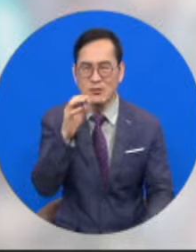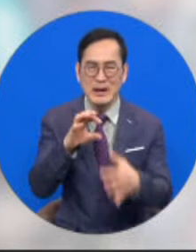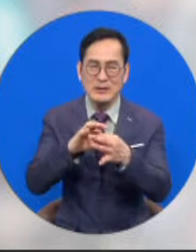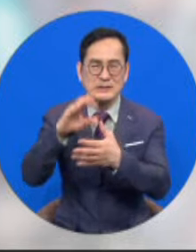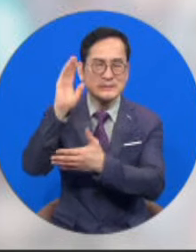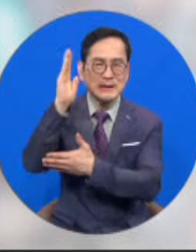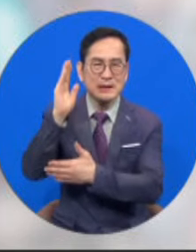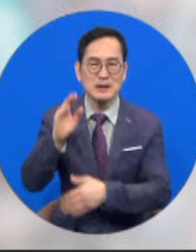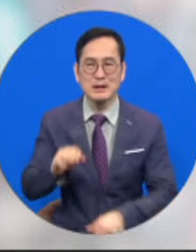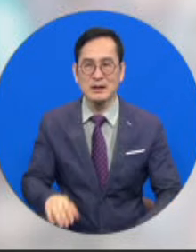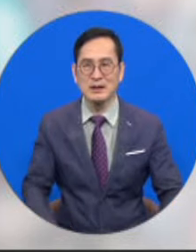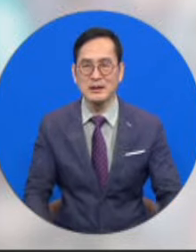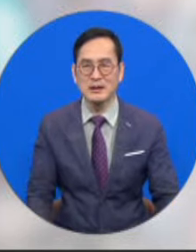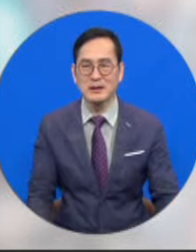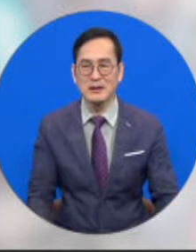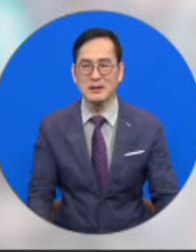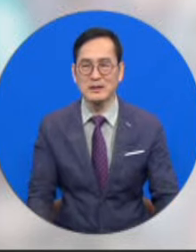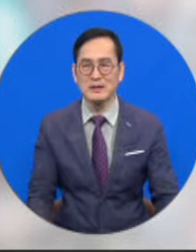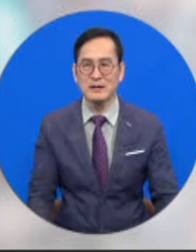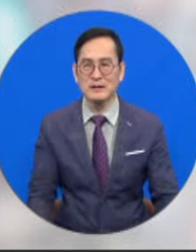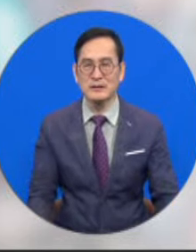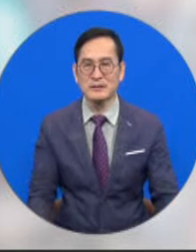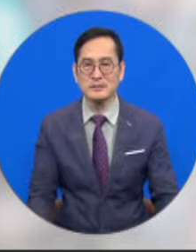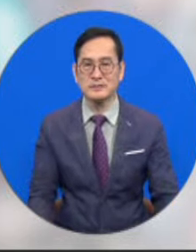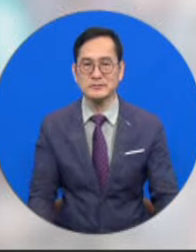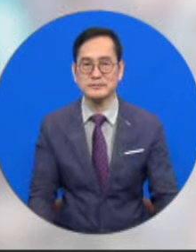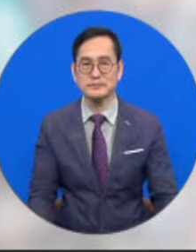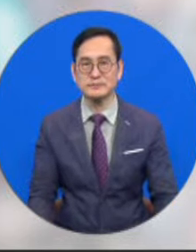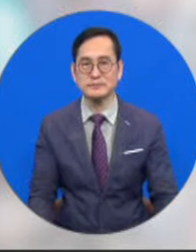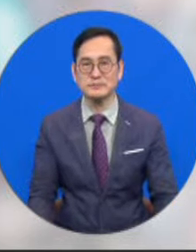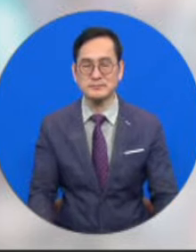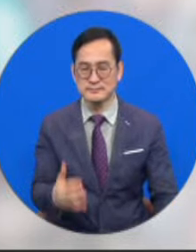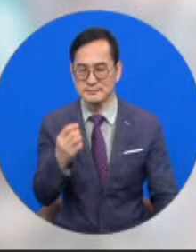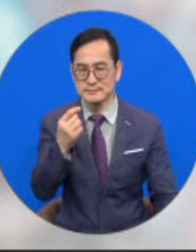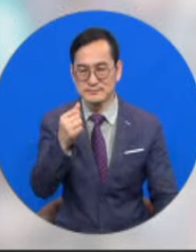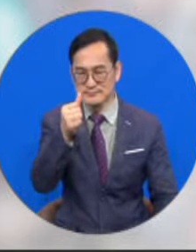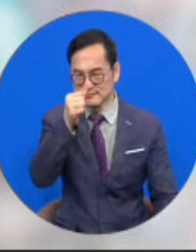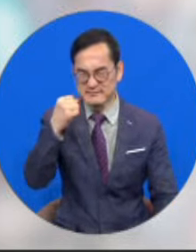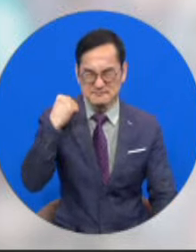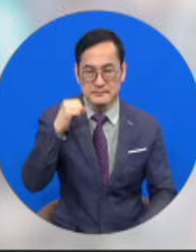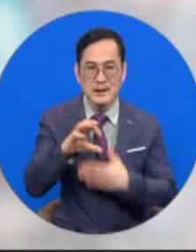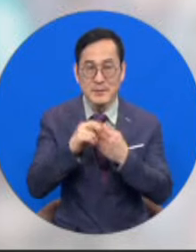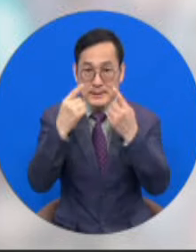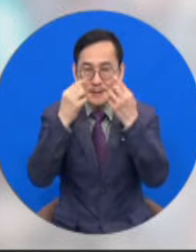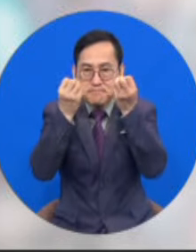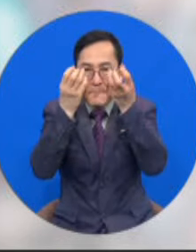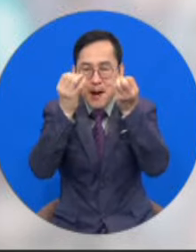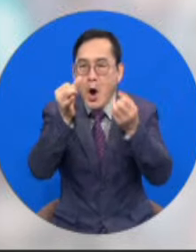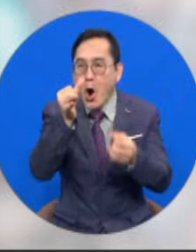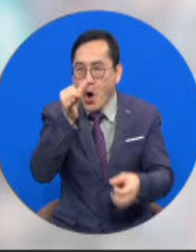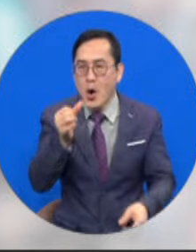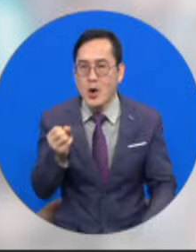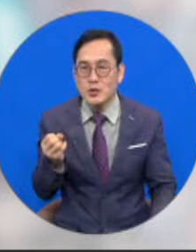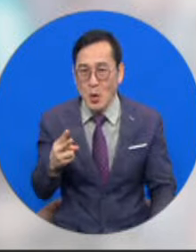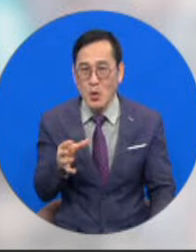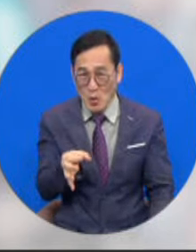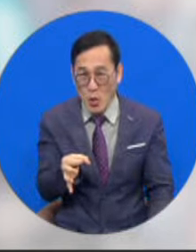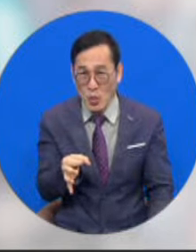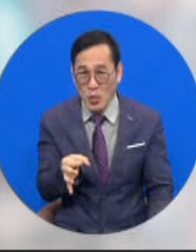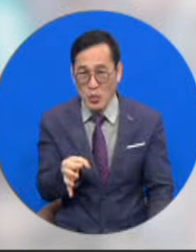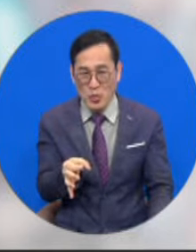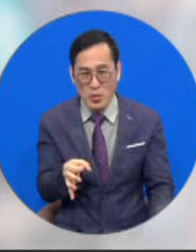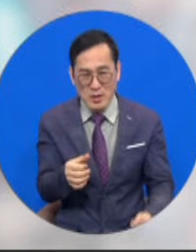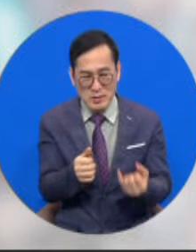있습니다만 순화하면 양기가 차면 눈에서 빛이 난다 돈은 뭐 세컨드 아만 쓰다 등등의 부적절한 발언들이 나와서